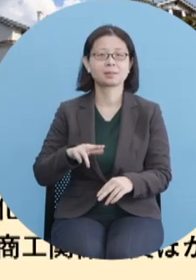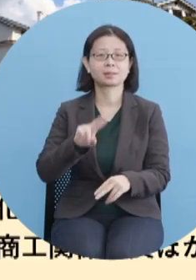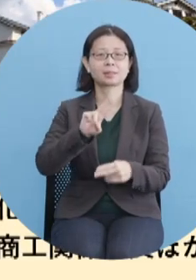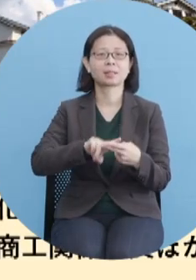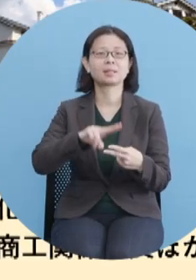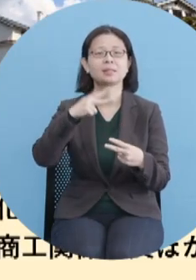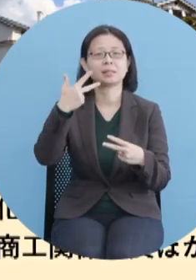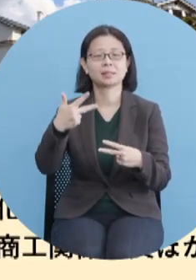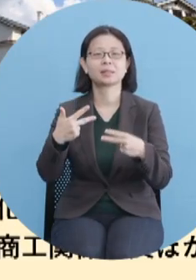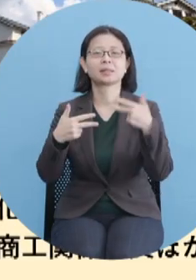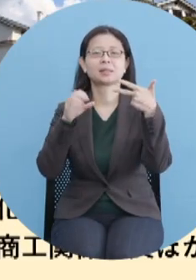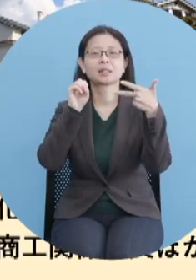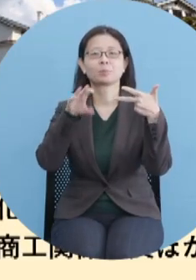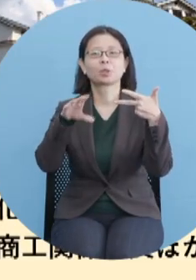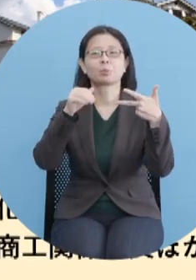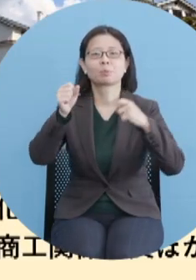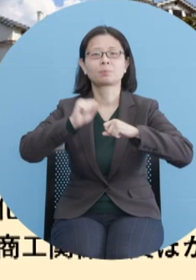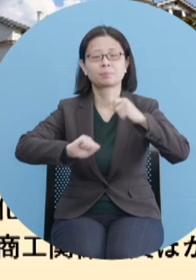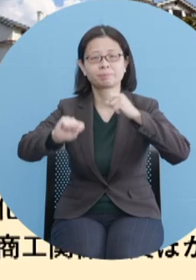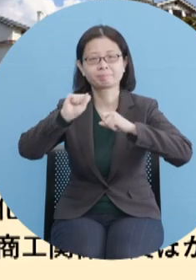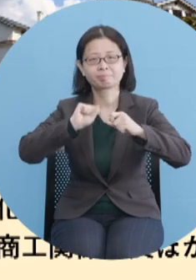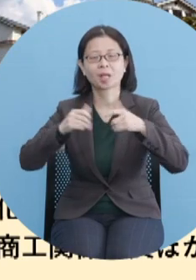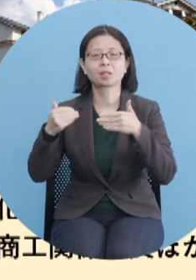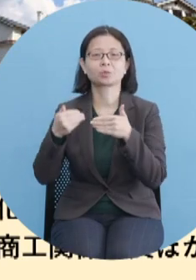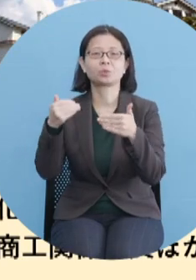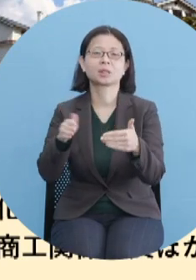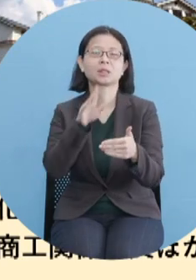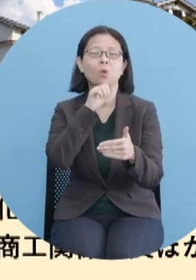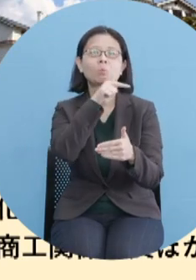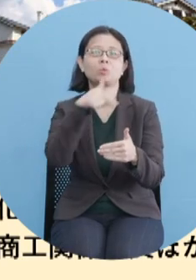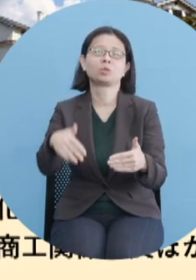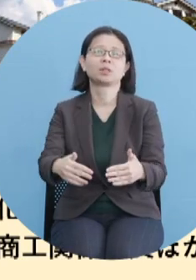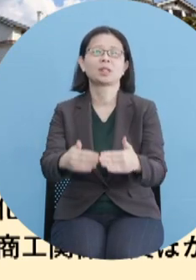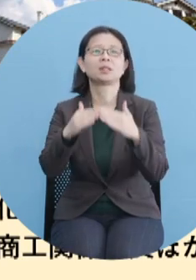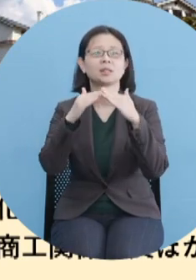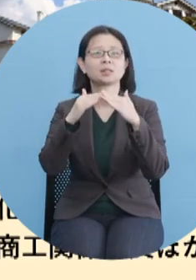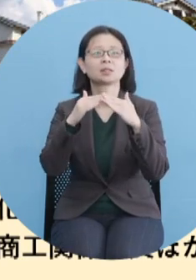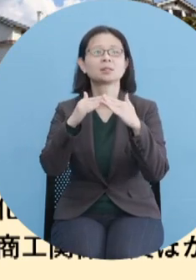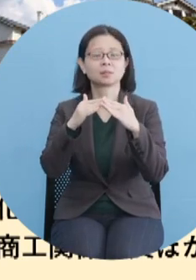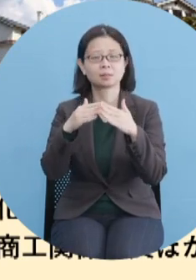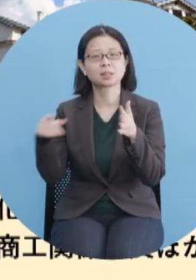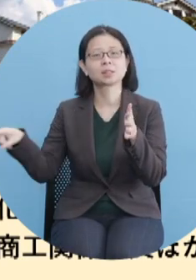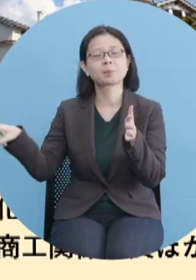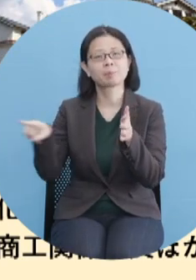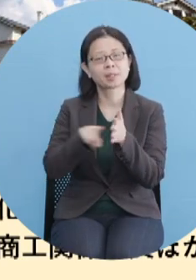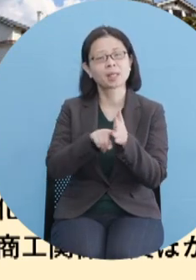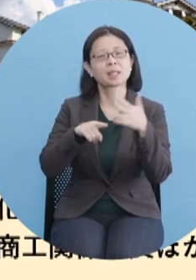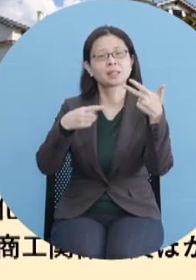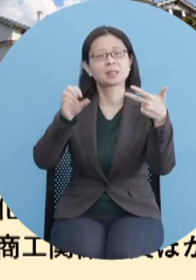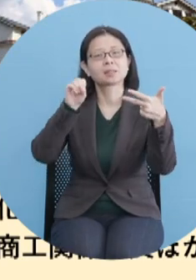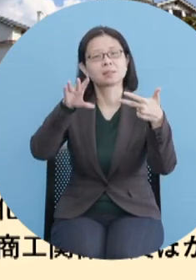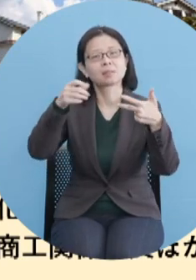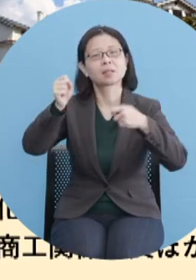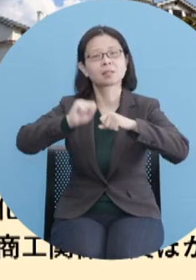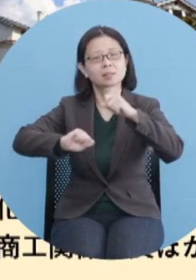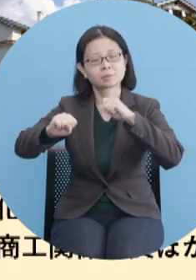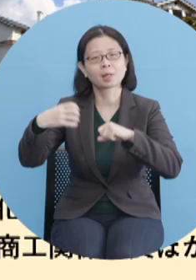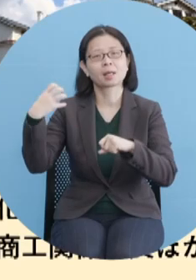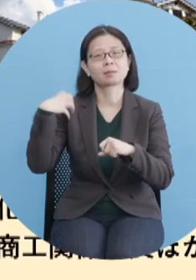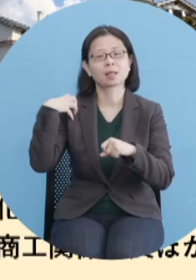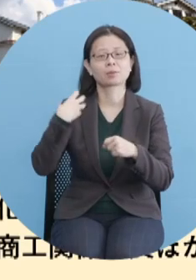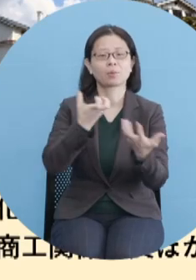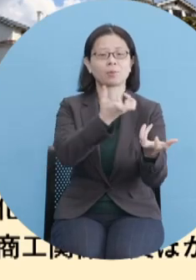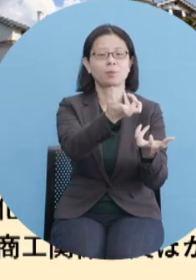シティプロモーション推進本部の設置でございますこれまであのシティプロモーション各まあそれぞれのセクションで